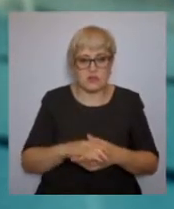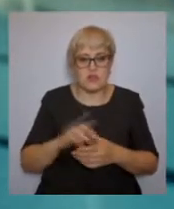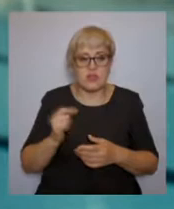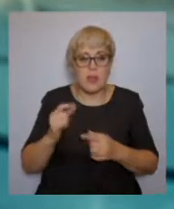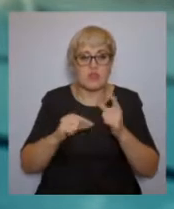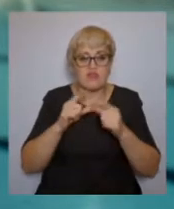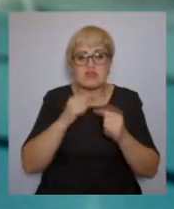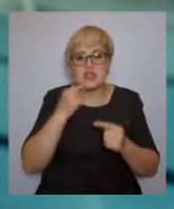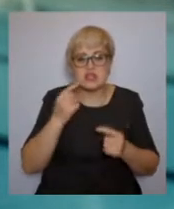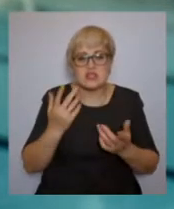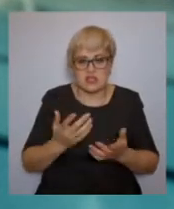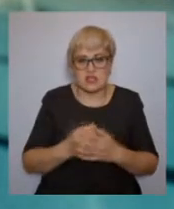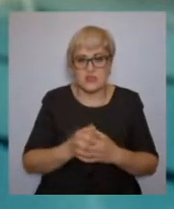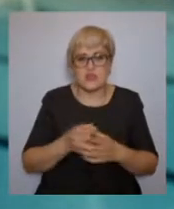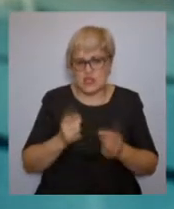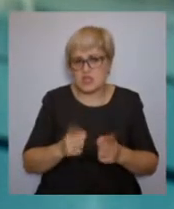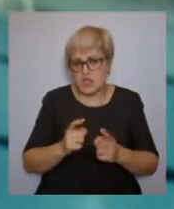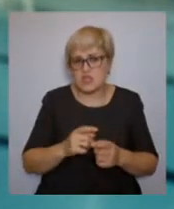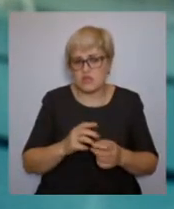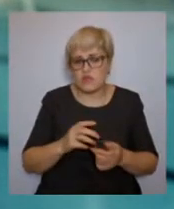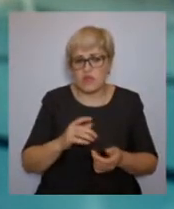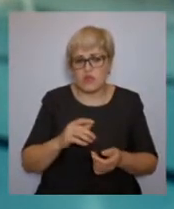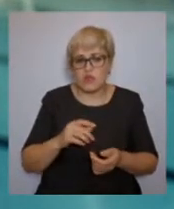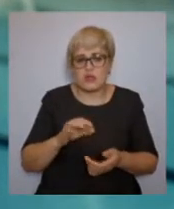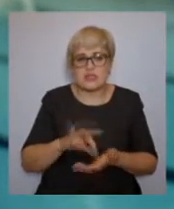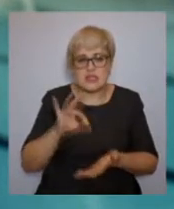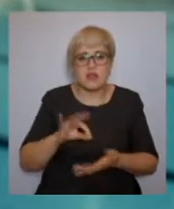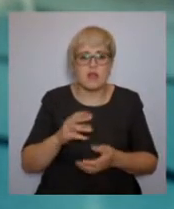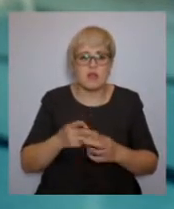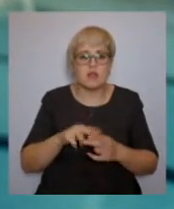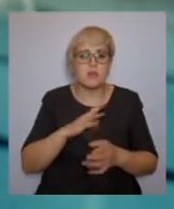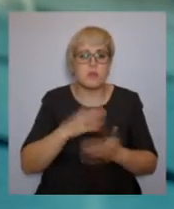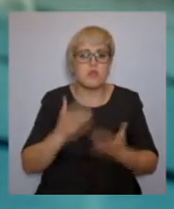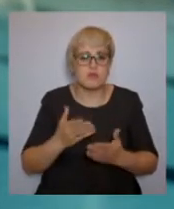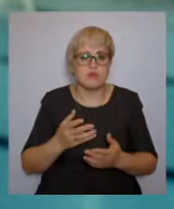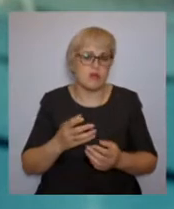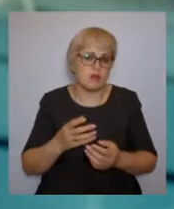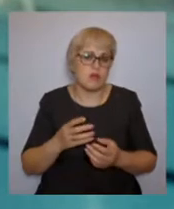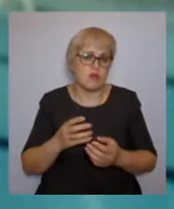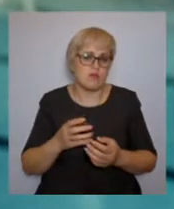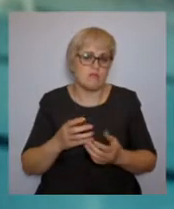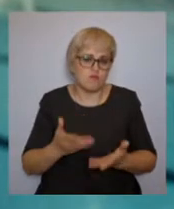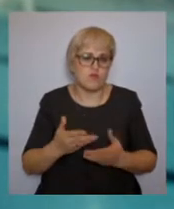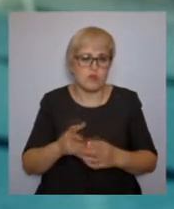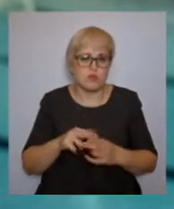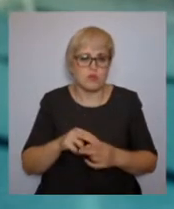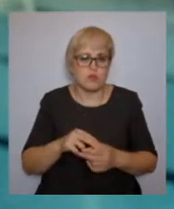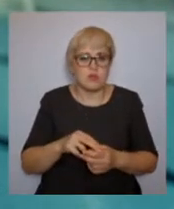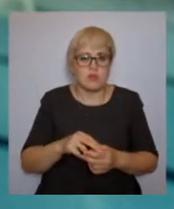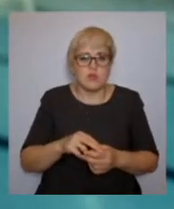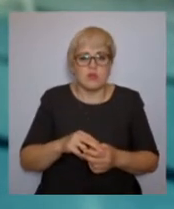как бы естественно основная цель это основная команда но без